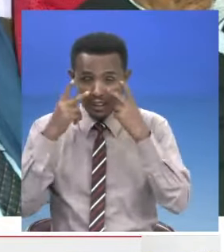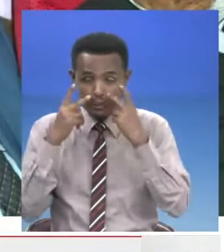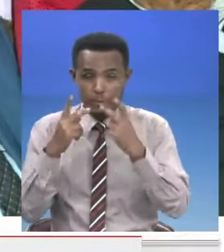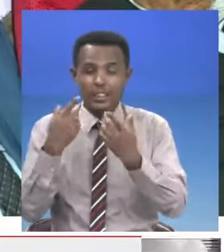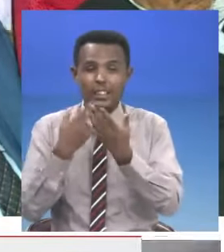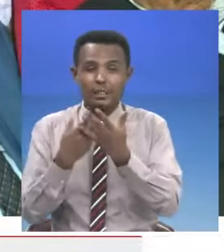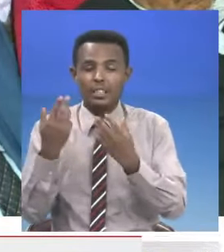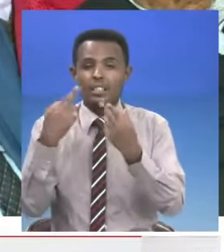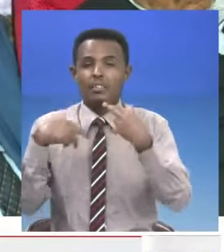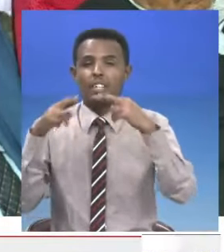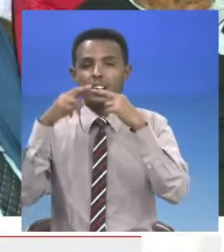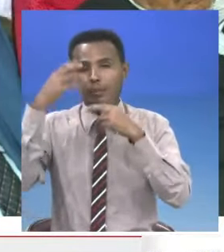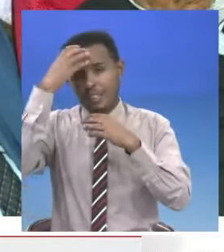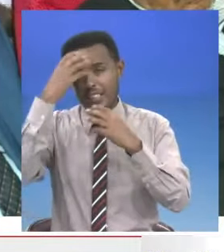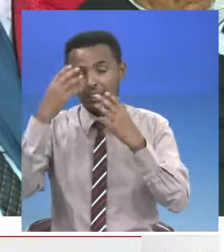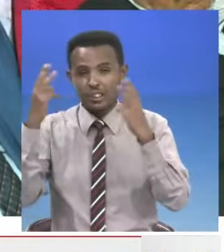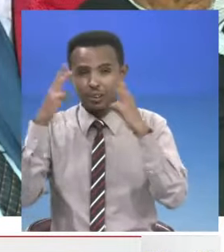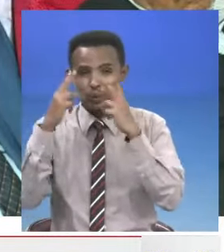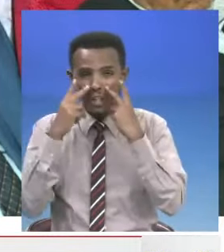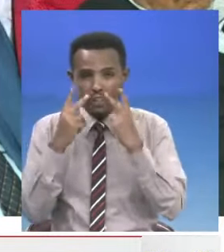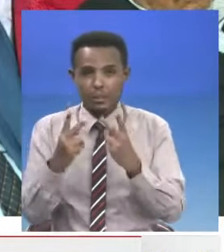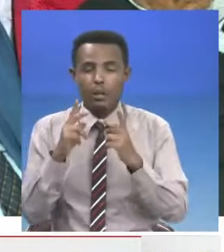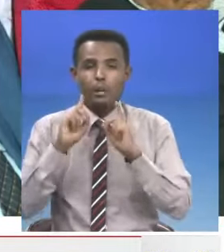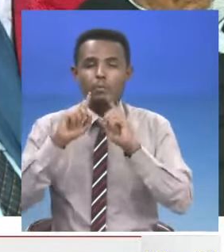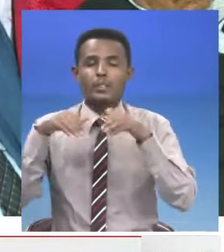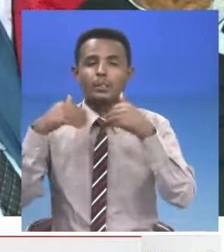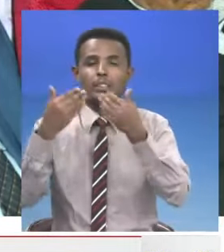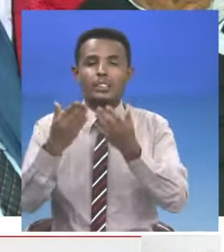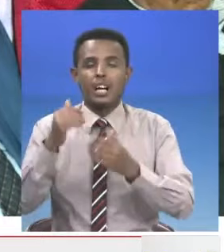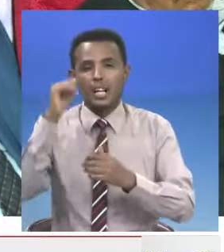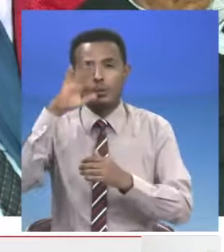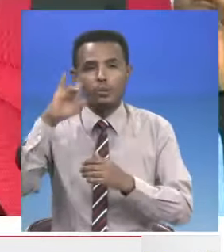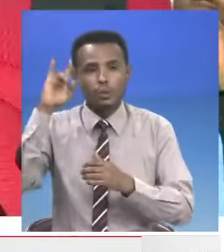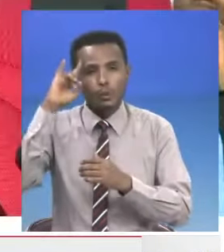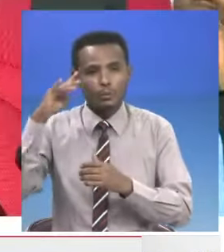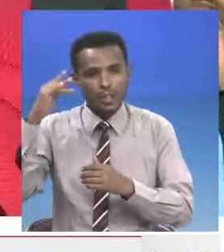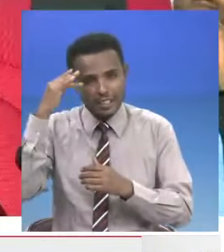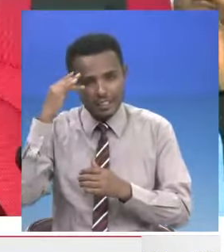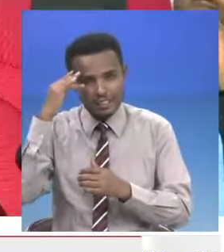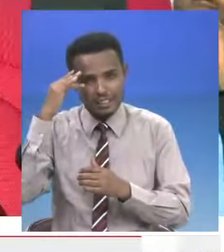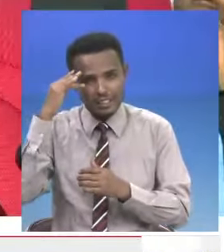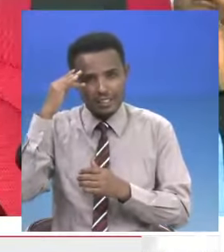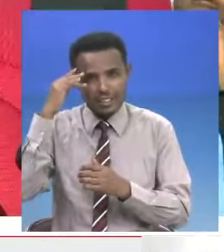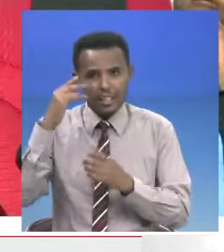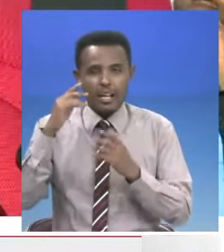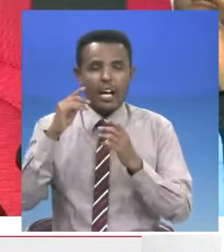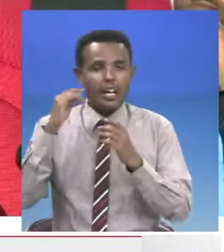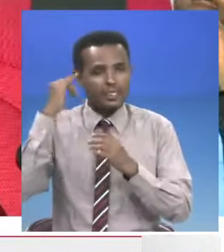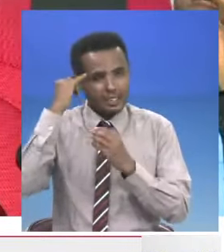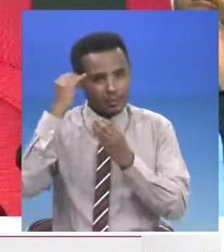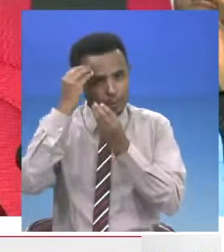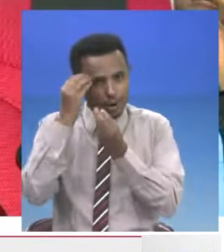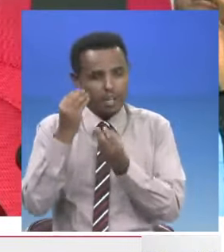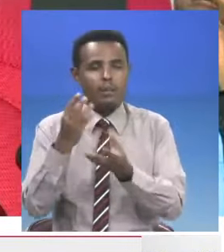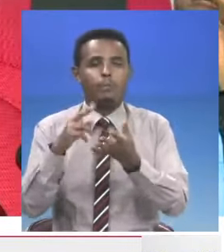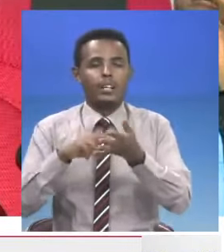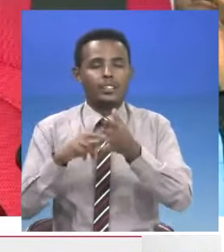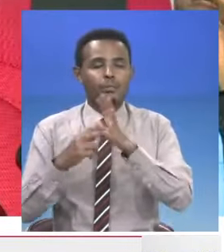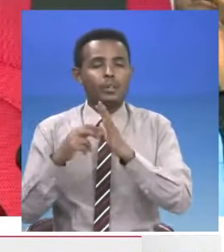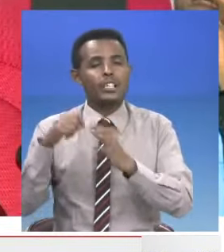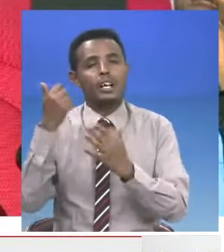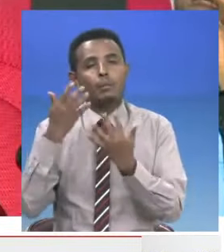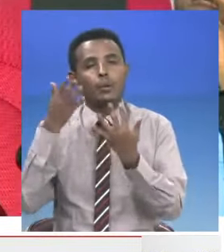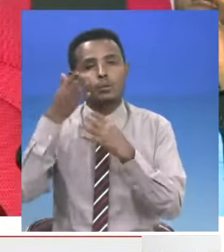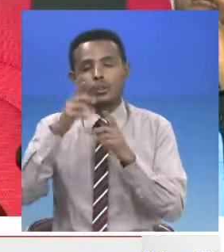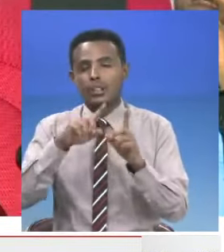እንግዲህ የፌዴራል መንግስት ችግሩን አይቶ ምላሽ እንዲሰጥ አቶ ዘውዱ ማለደ አሳስበዋል ማለት ነው። በሌላ በኩል